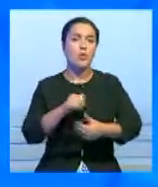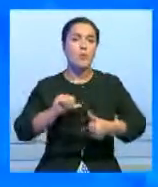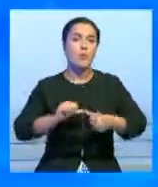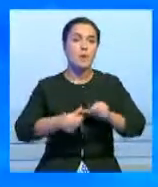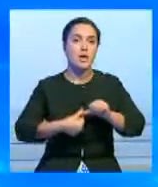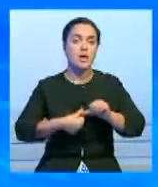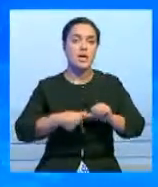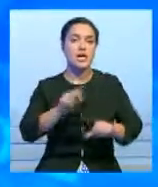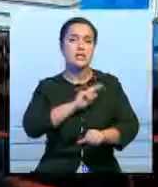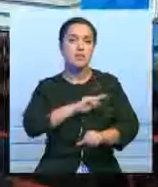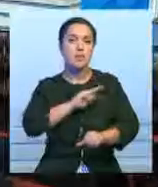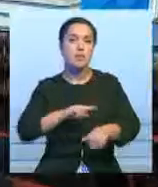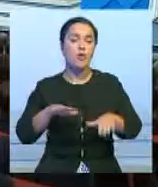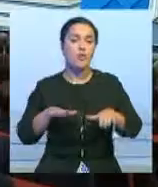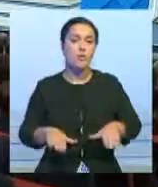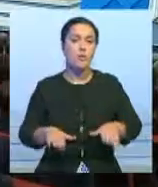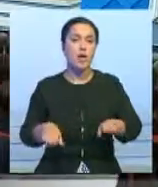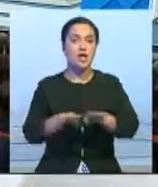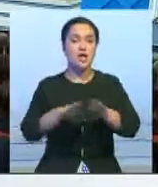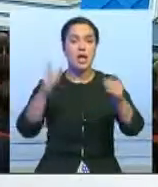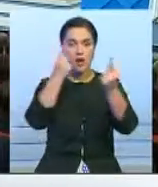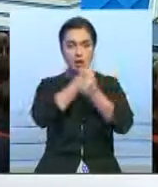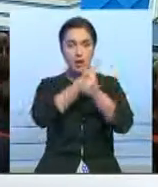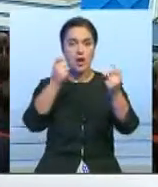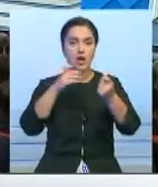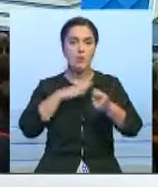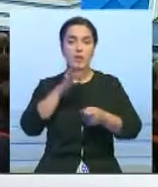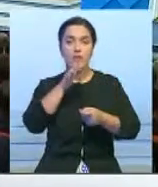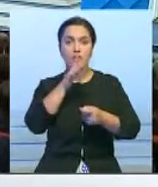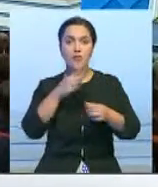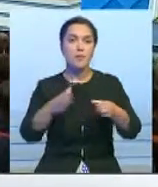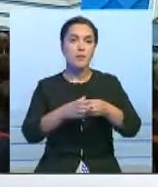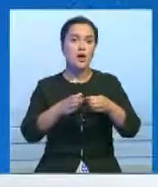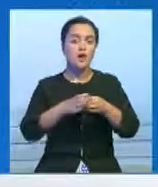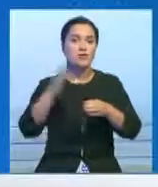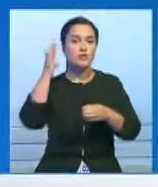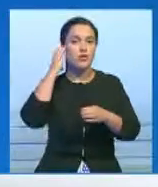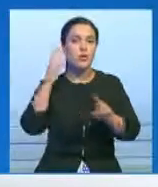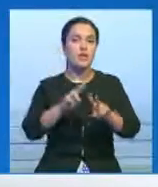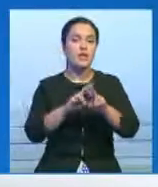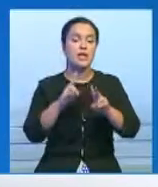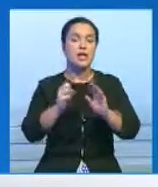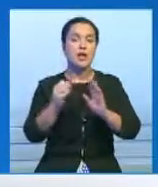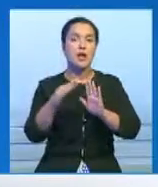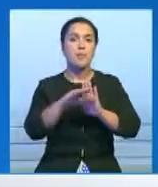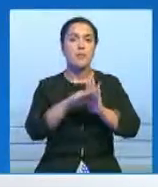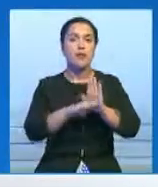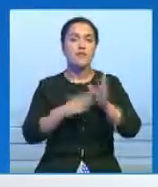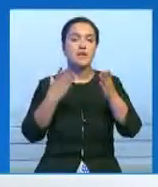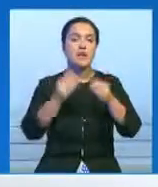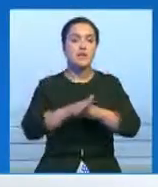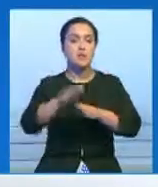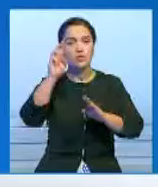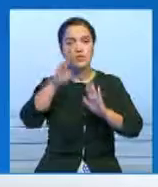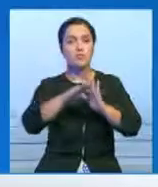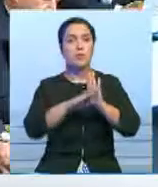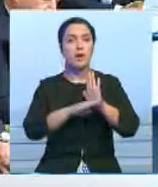действующих рабочих мест. Такие цифры были озвучены сегодня во время партийных слушаний в Астане. На повестке дня реализация